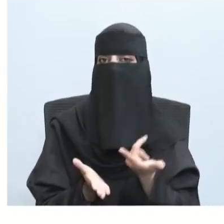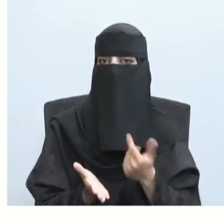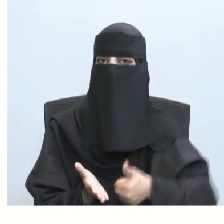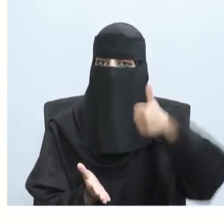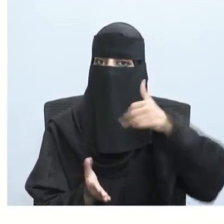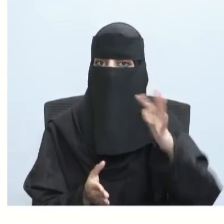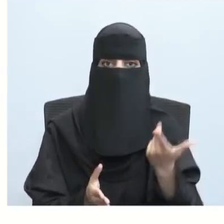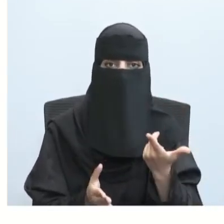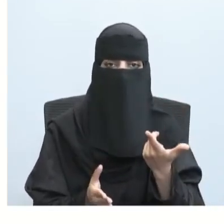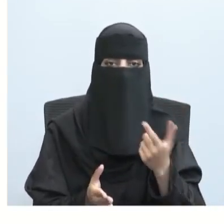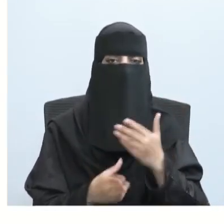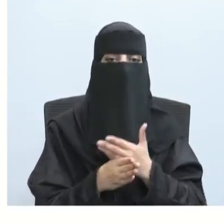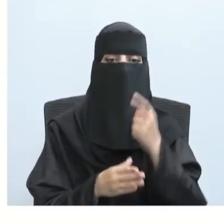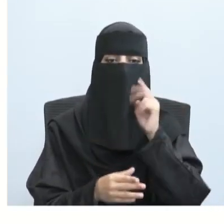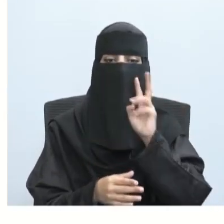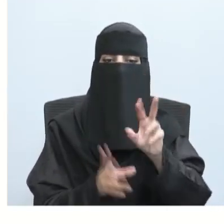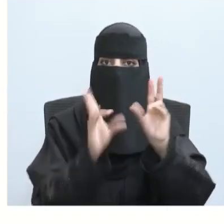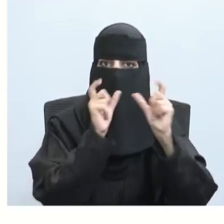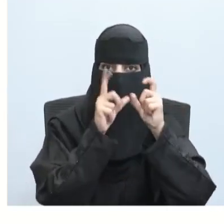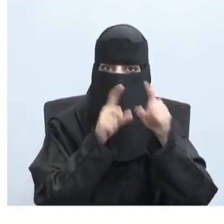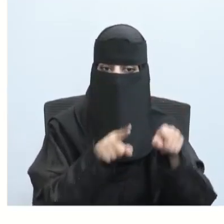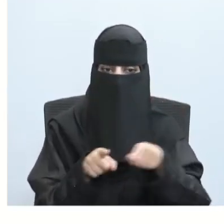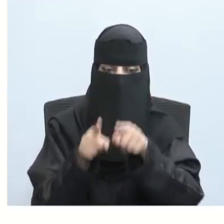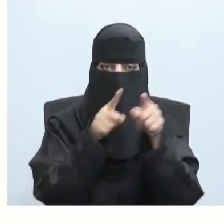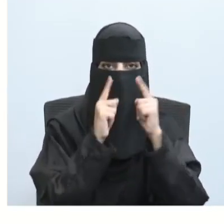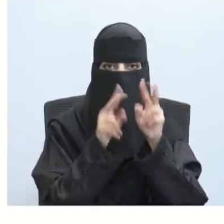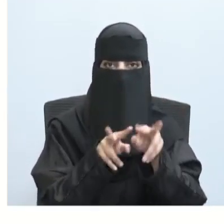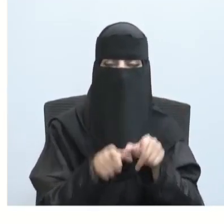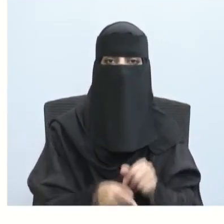عبر هذه الصور امامك عزيزي الطالب وعزيزي الطالبه